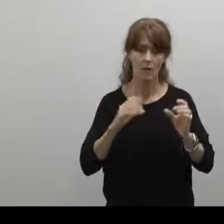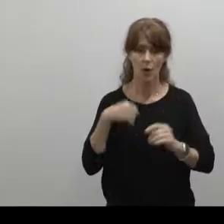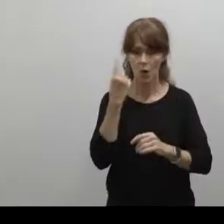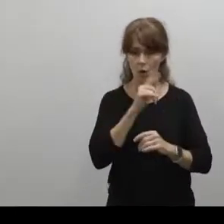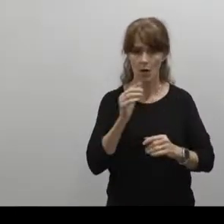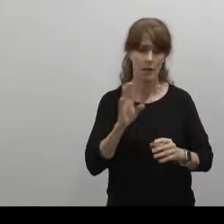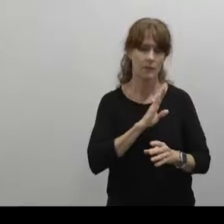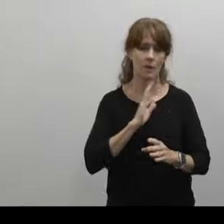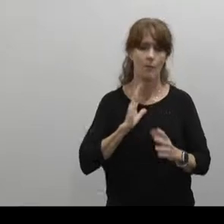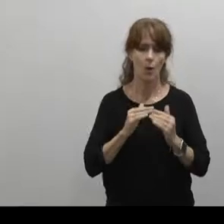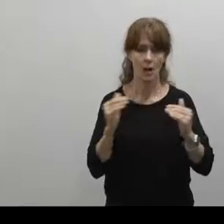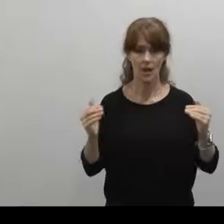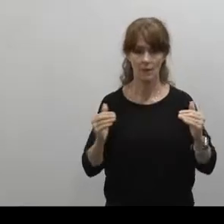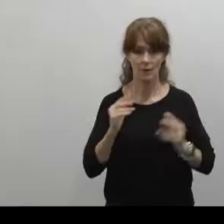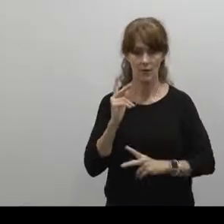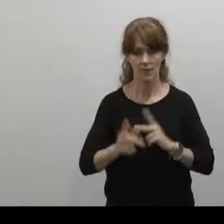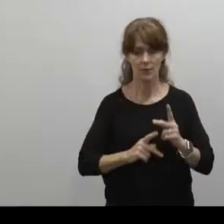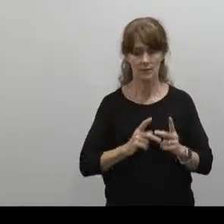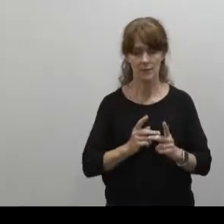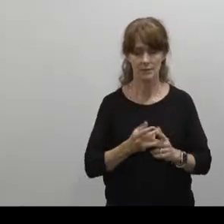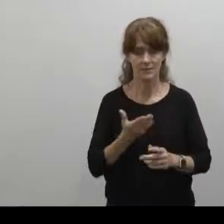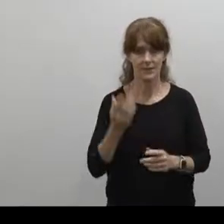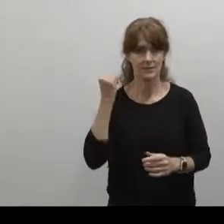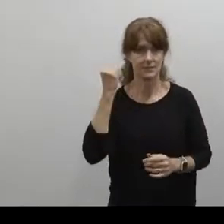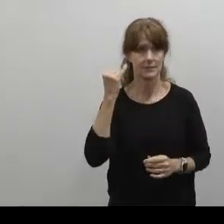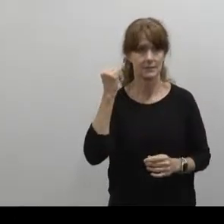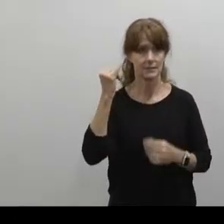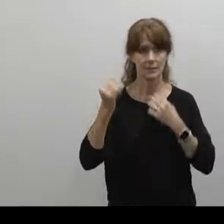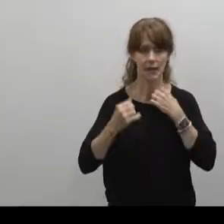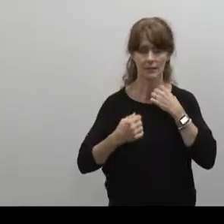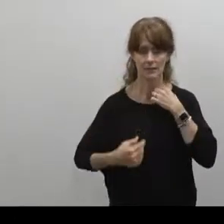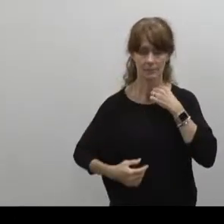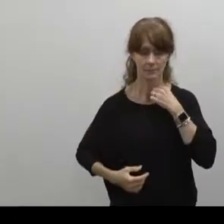tập hòl ở này sắc xa xâm rạp xa